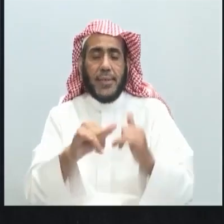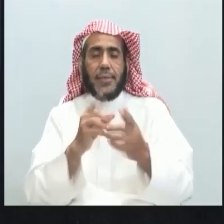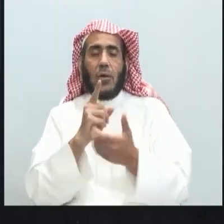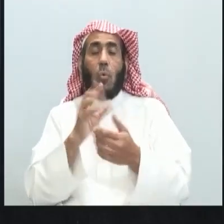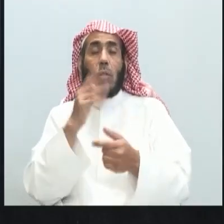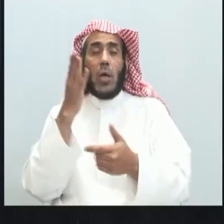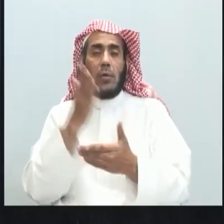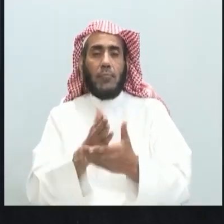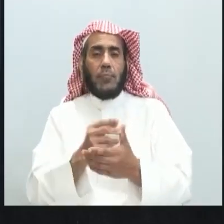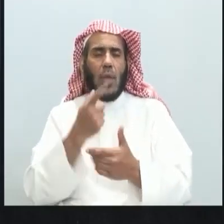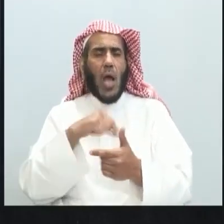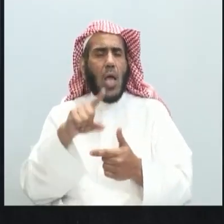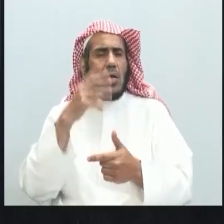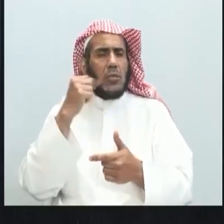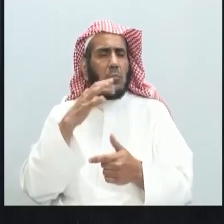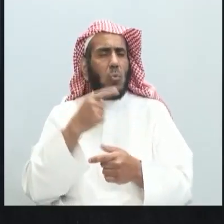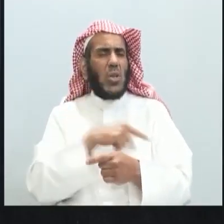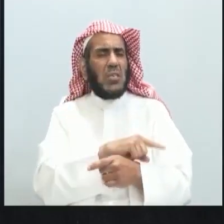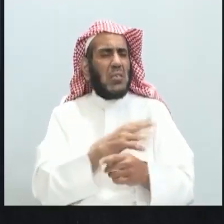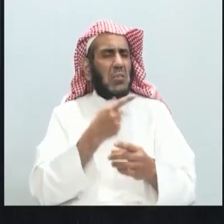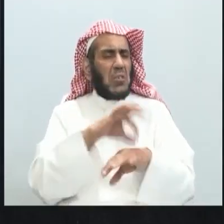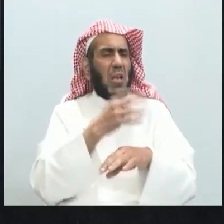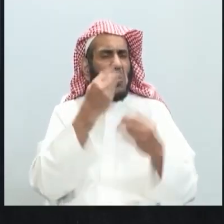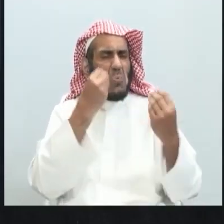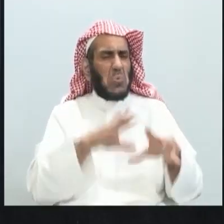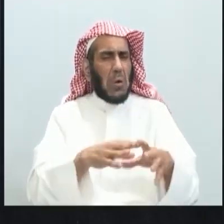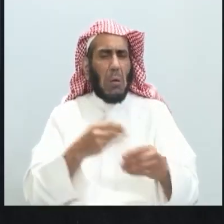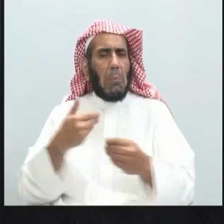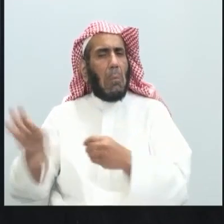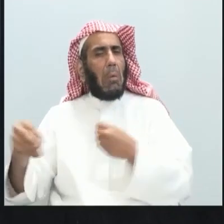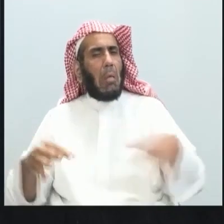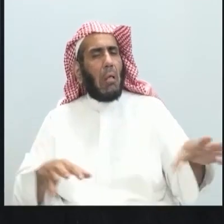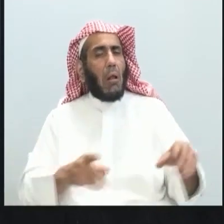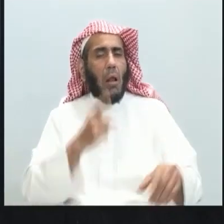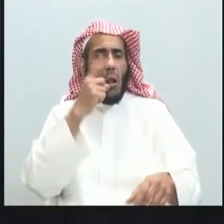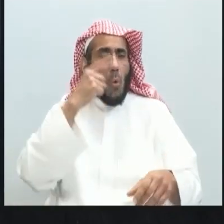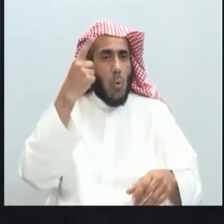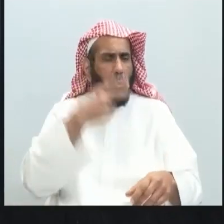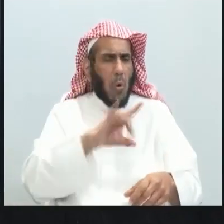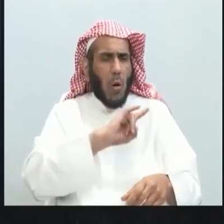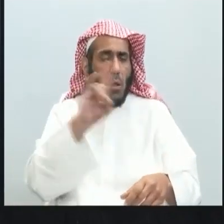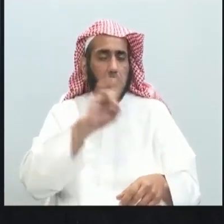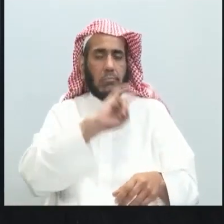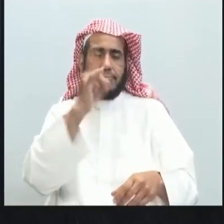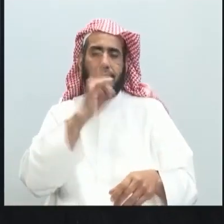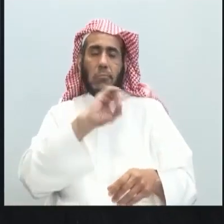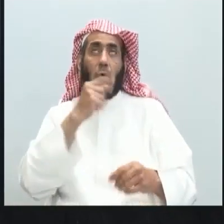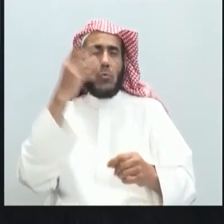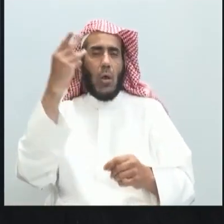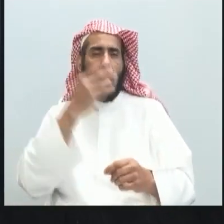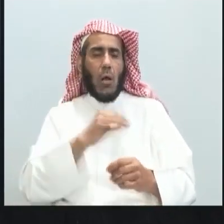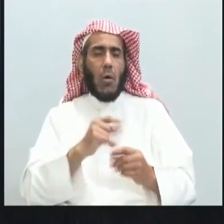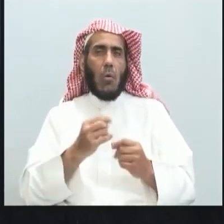تعالى قال ايحسب الانسان ان يترك سدى لا يؤمر ولا ينهى ابدا فالله تعالى